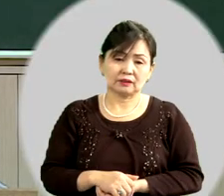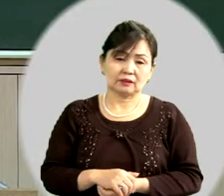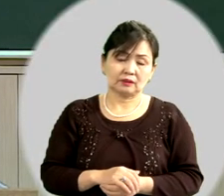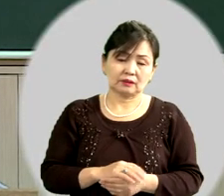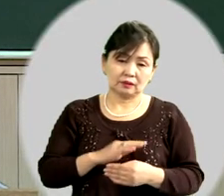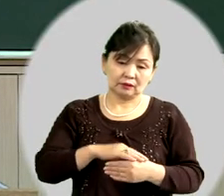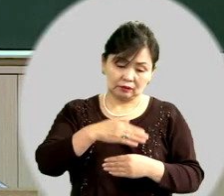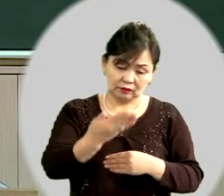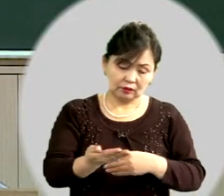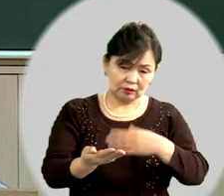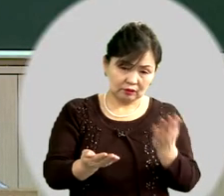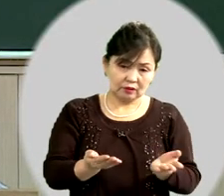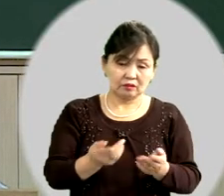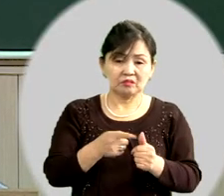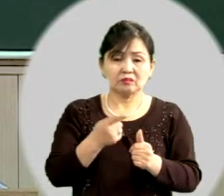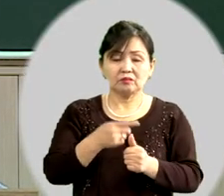Дэлгэсийн